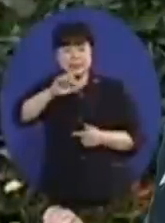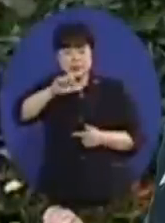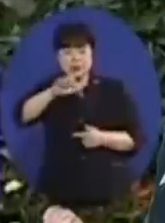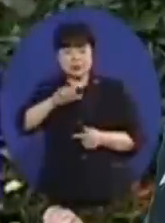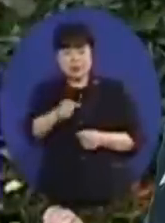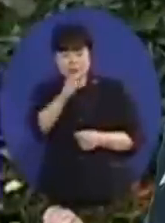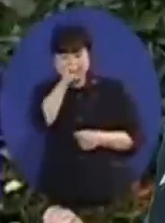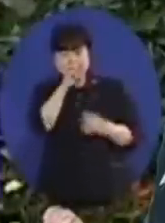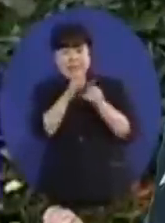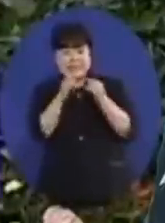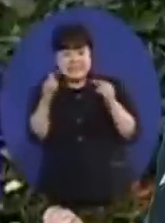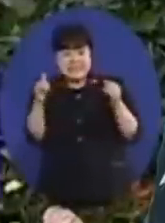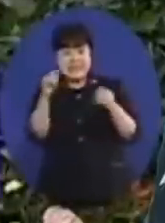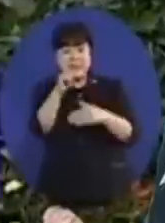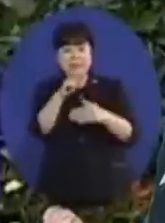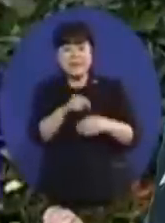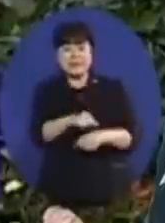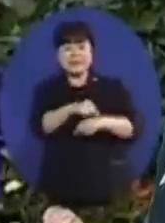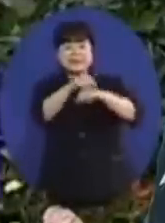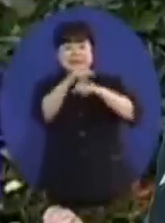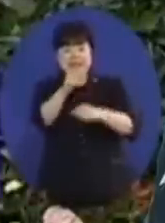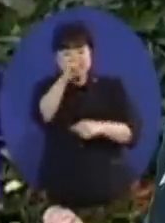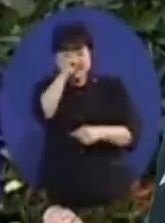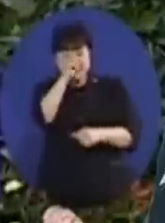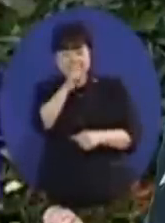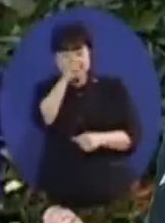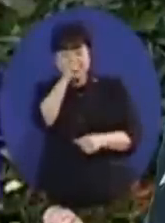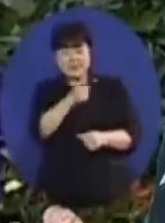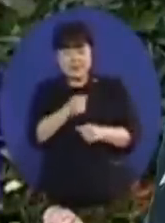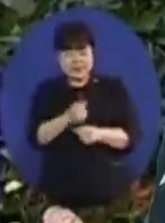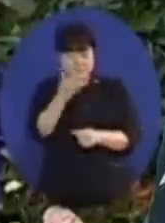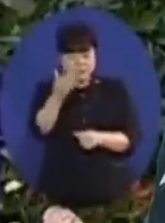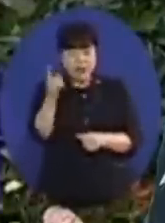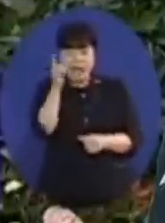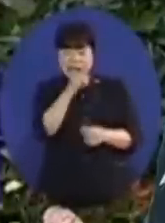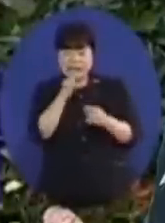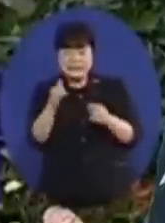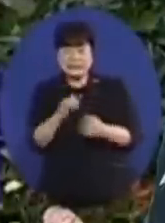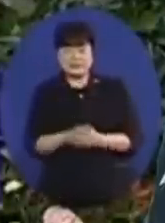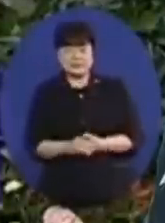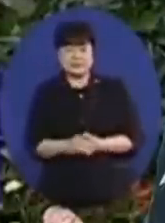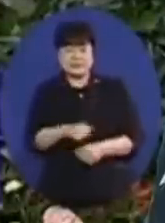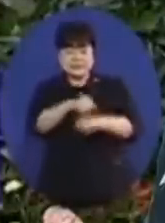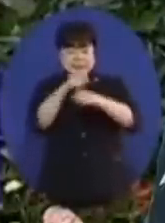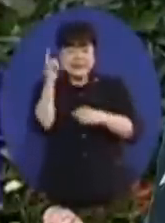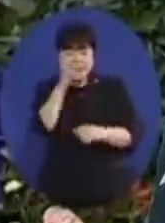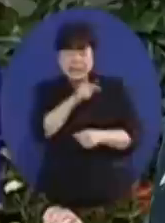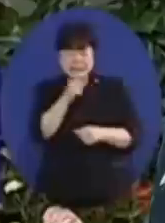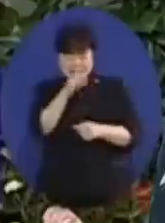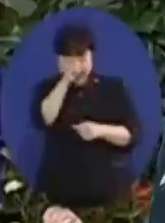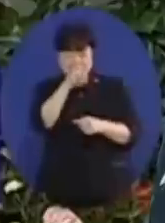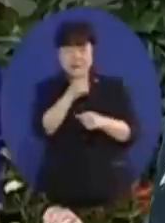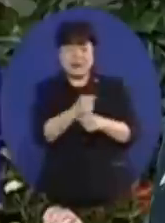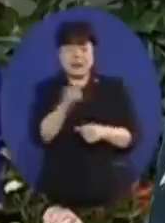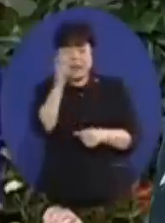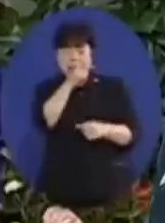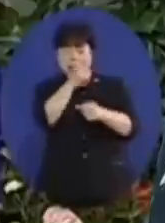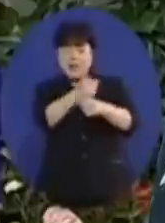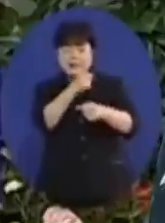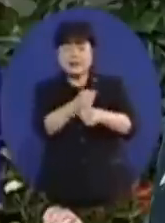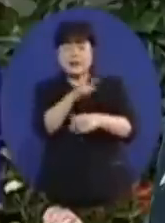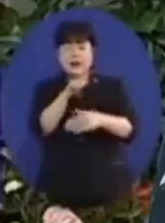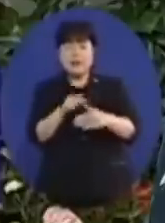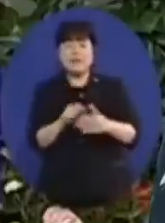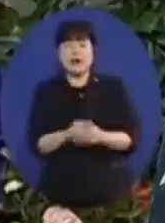선한 사람은 마음에 쌓은 선에서 성을 내고 악한 자는 그 쌓은 악에서 악을 내 가니 이런 마음에